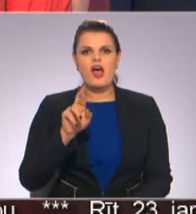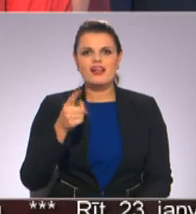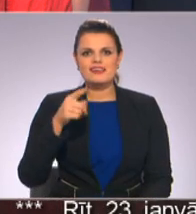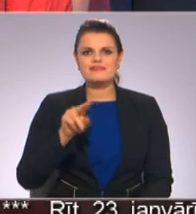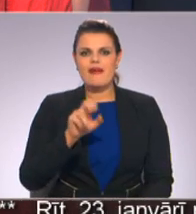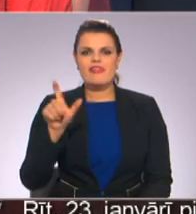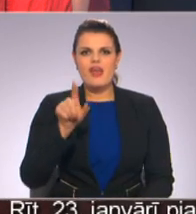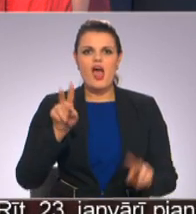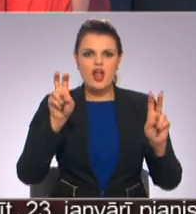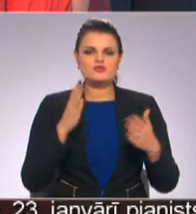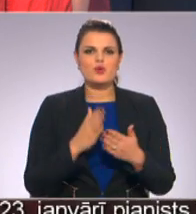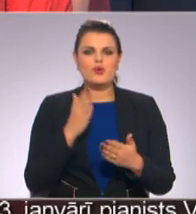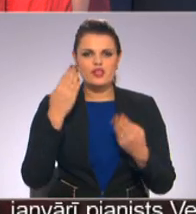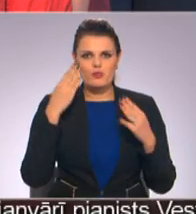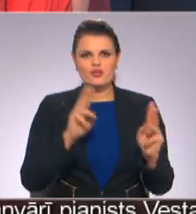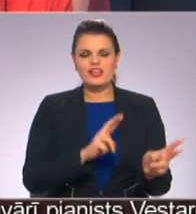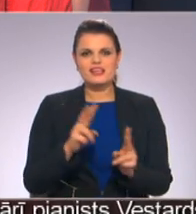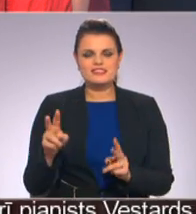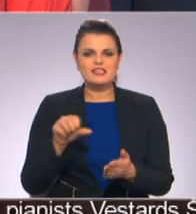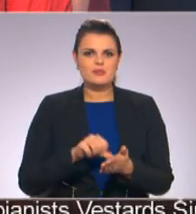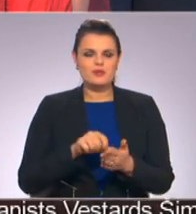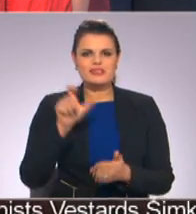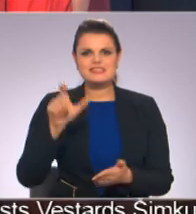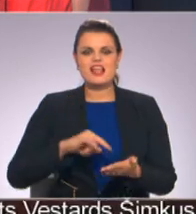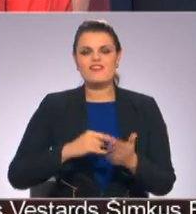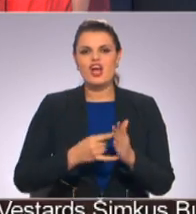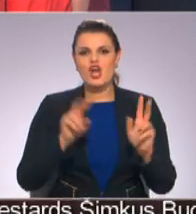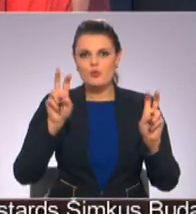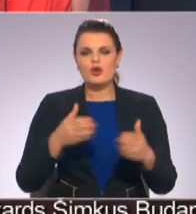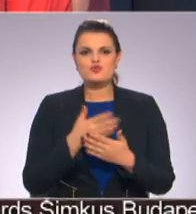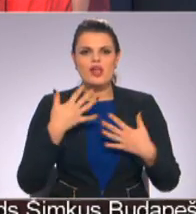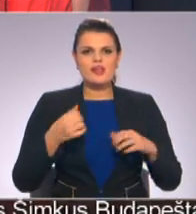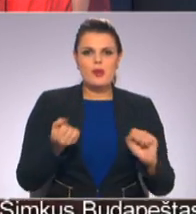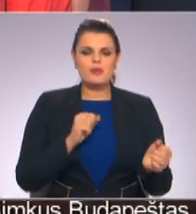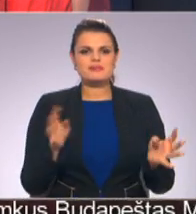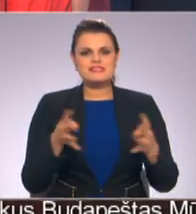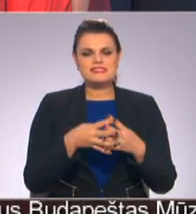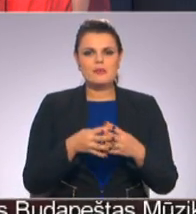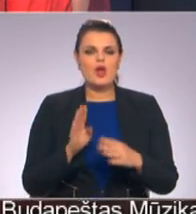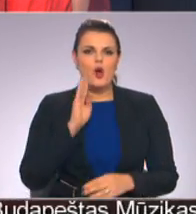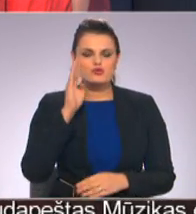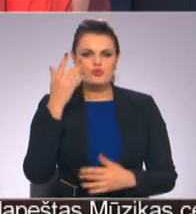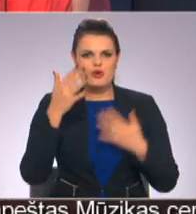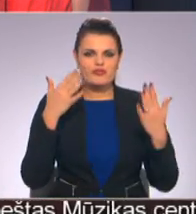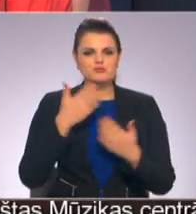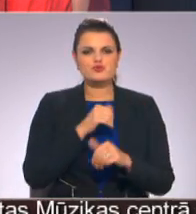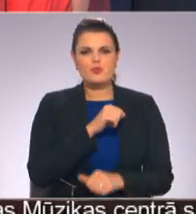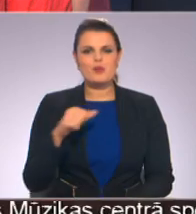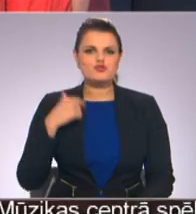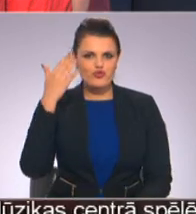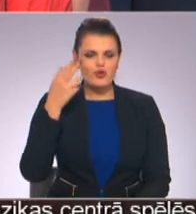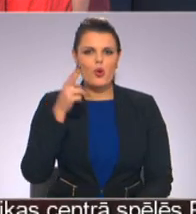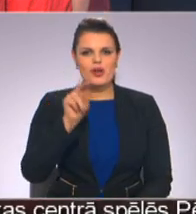Simonas Orinskas laikmetīgās dejas performance Cilvēka projekts, kurā ar ķermeņa plastiku savienojas austrumu filozofija, mūsu pašu mītoloģija